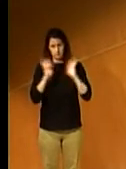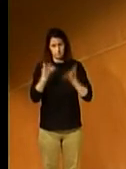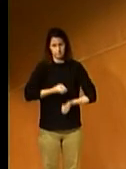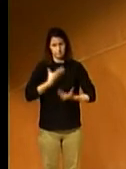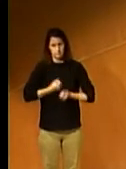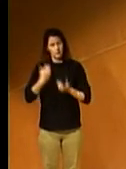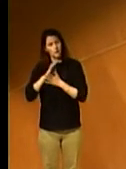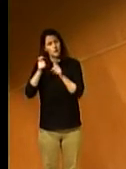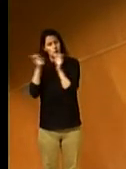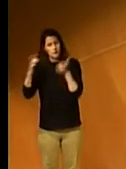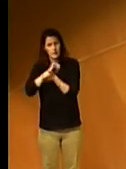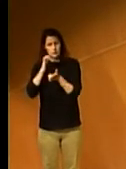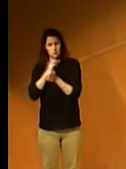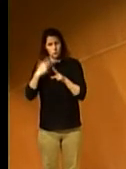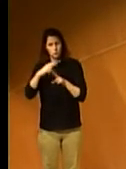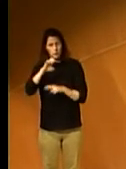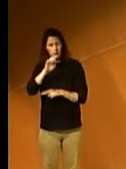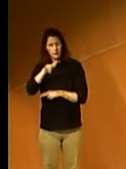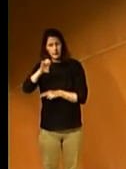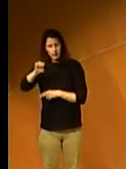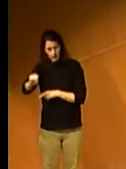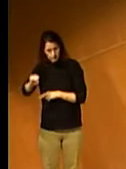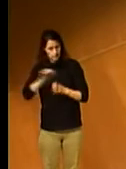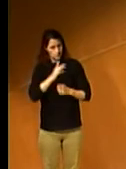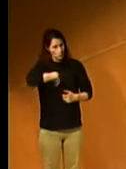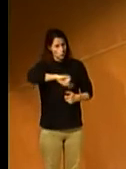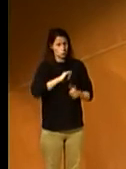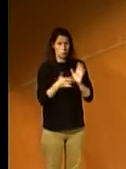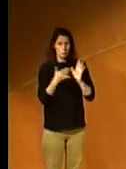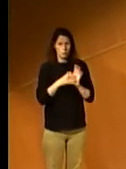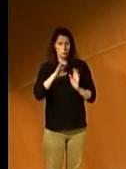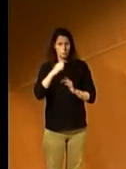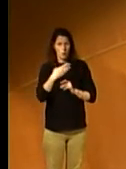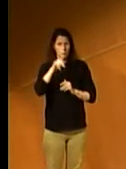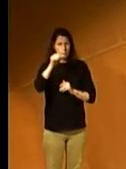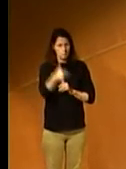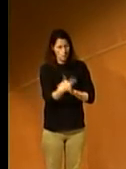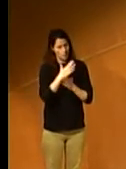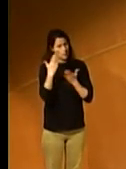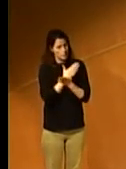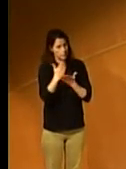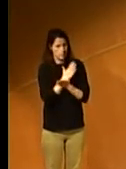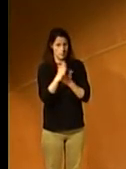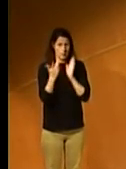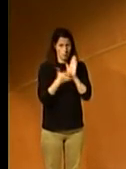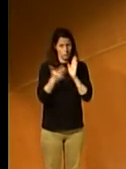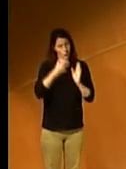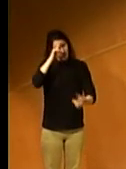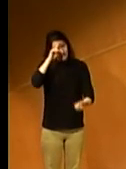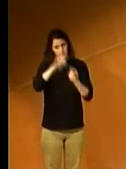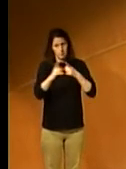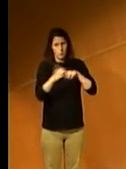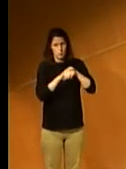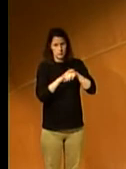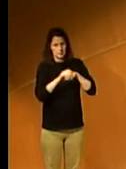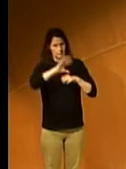train, c'est-à-dire la revue Empan, de clôturer un numéro sur les politiques inclusives,